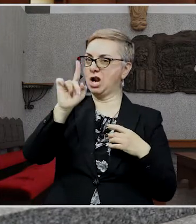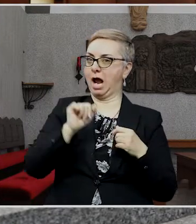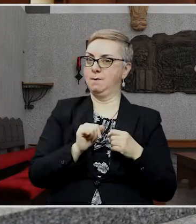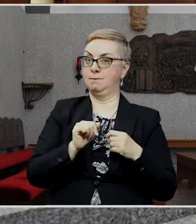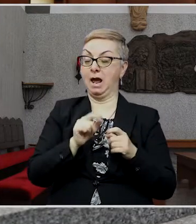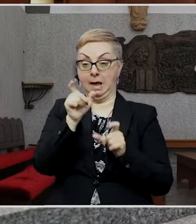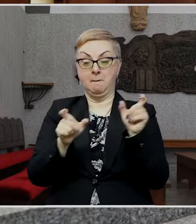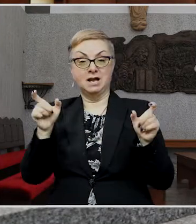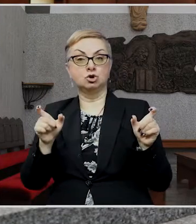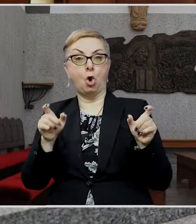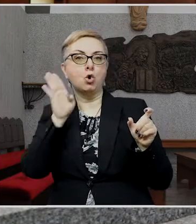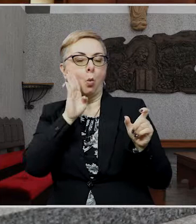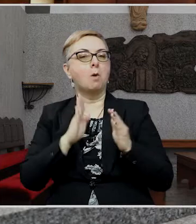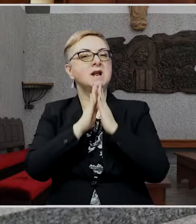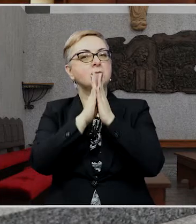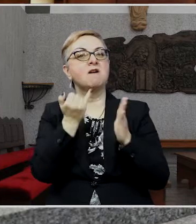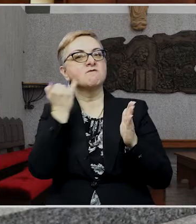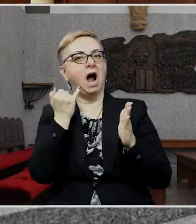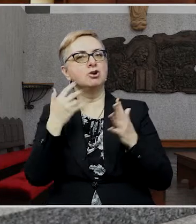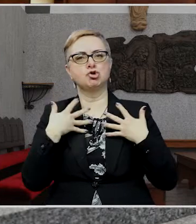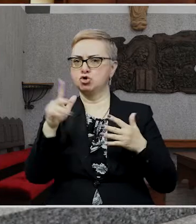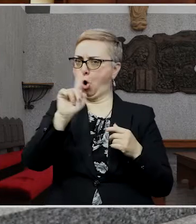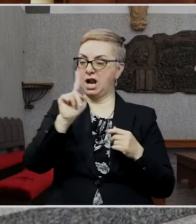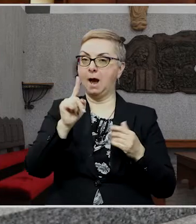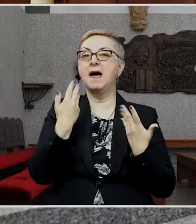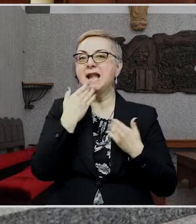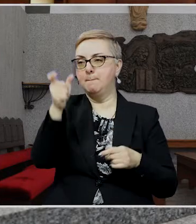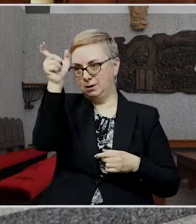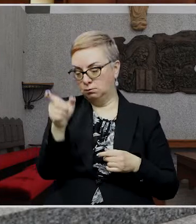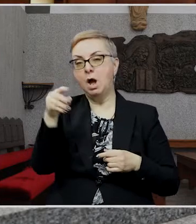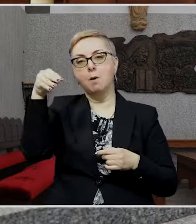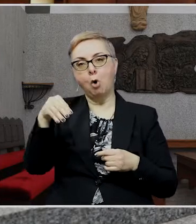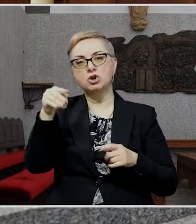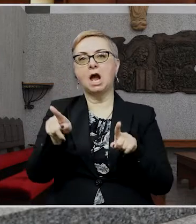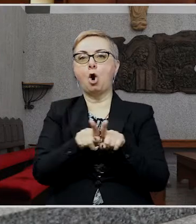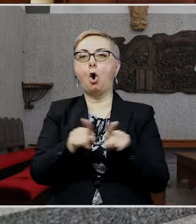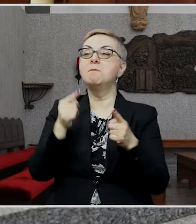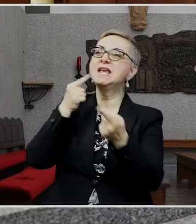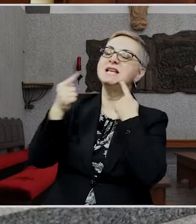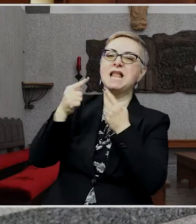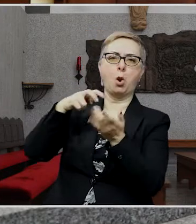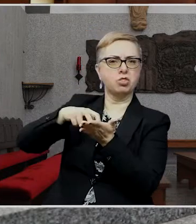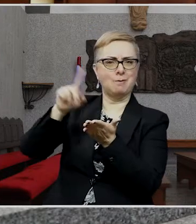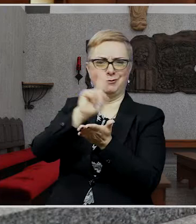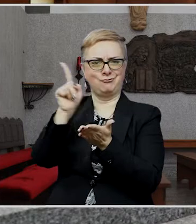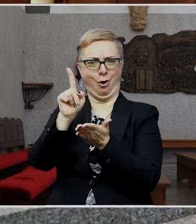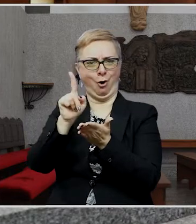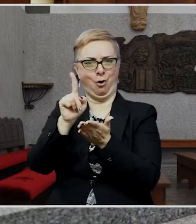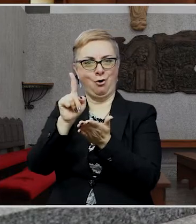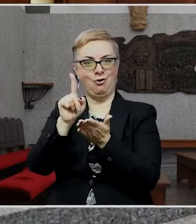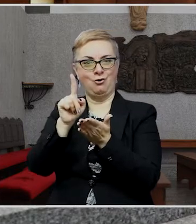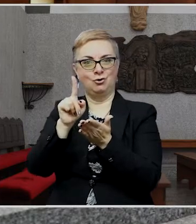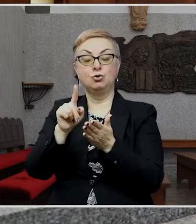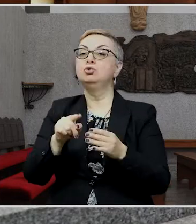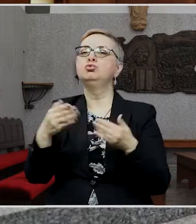preghiera facili e nemmeno mosè sarà un interlocutore fiacco fin dal primo giorno della sua